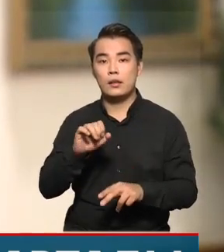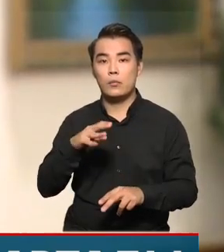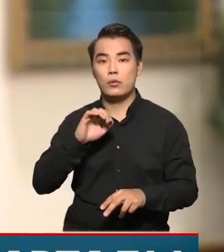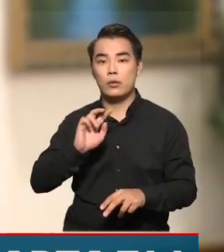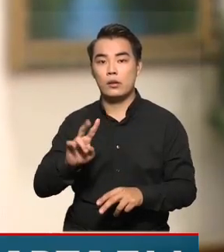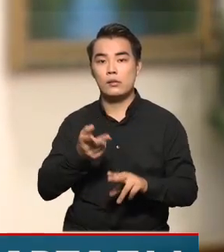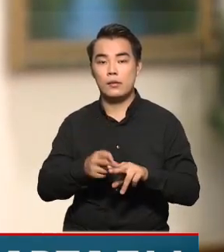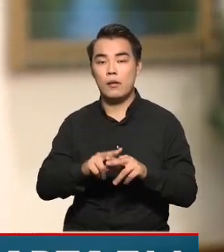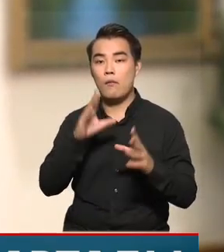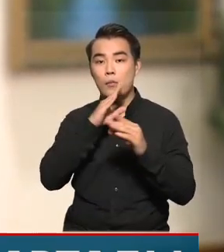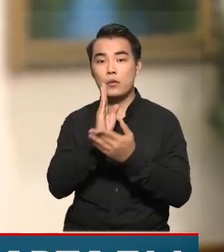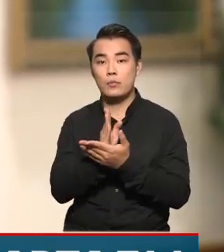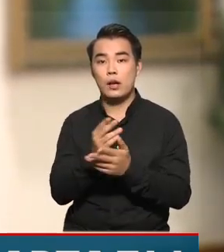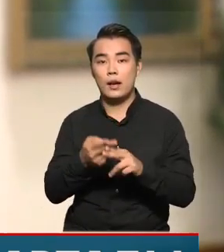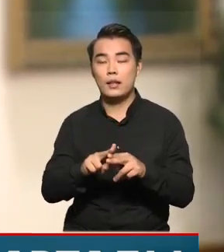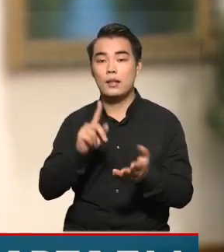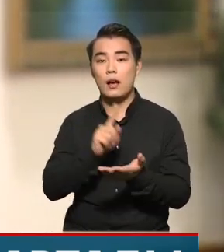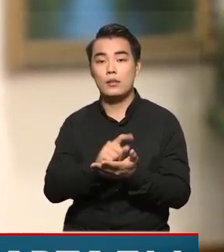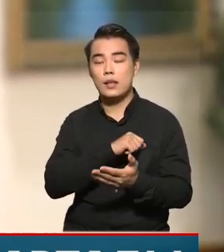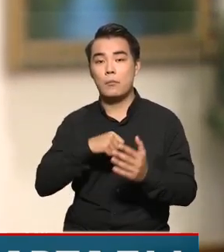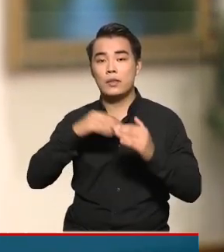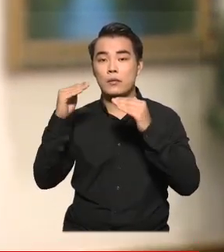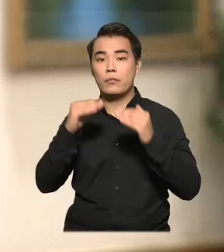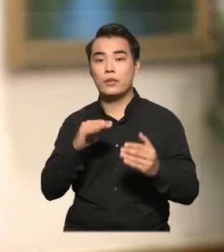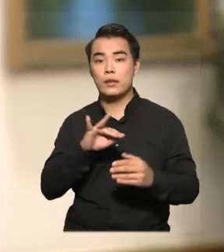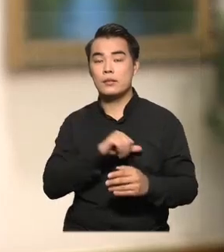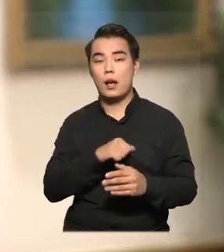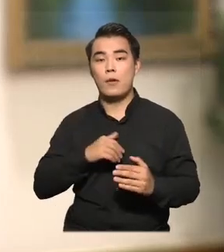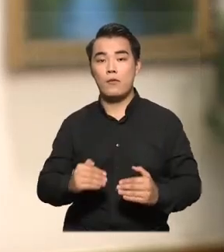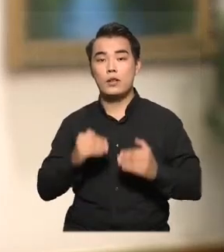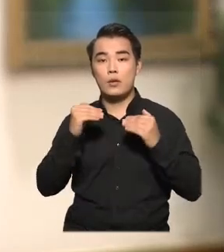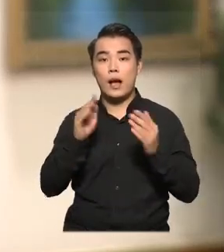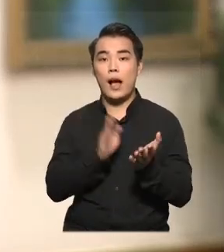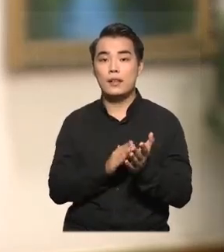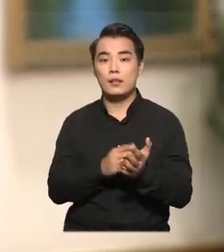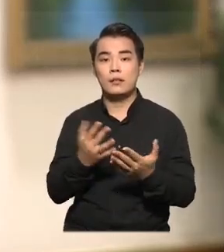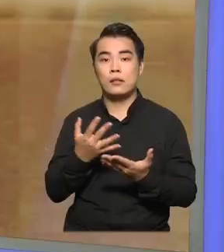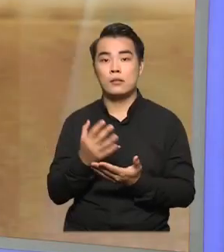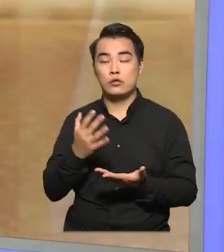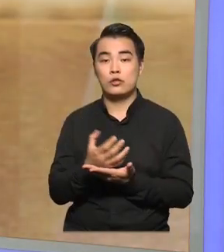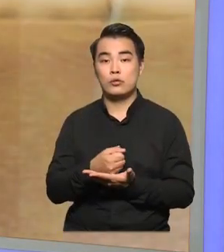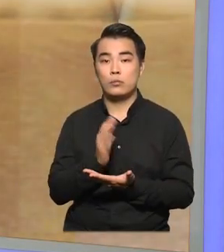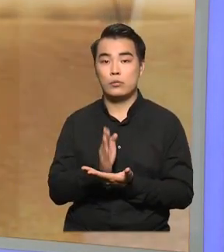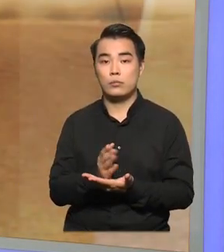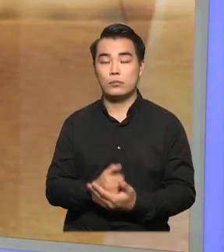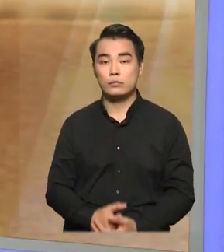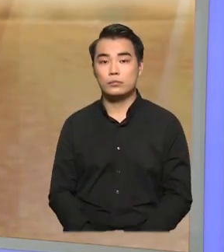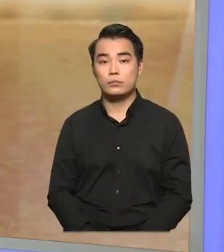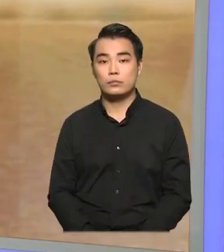анықтау тетігін енгізу. Мұнда нарықтағы ең төменгі және ең жоғарғы баға бойынша анықталады.